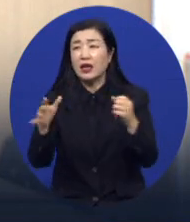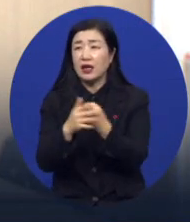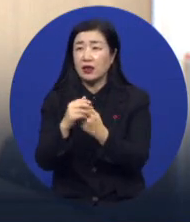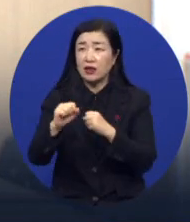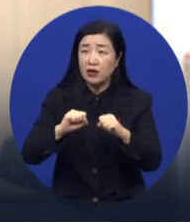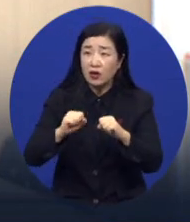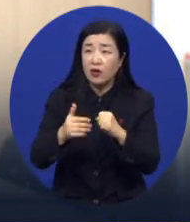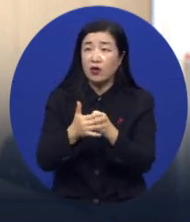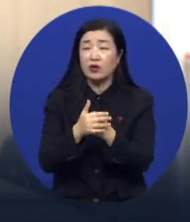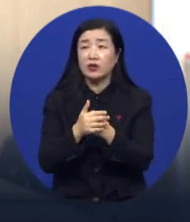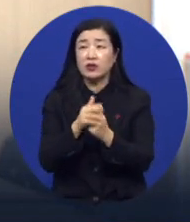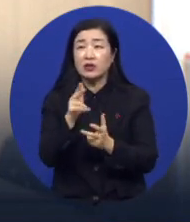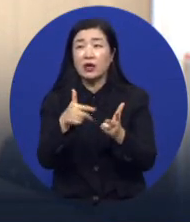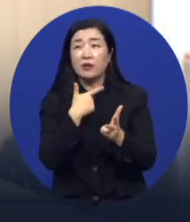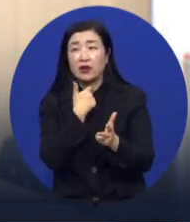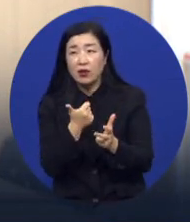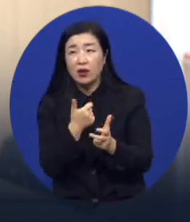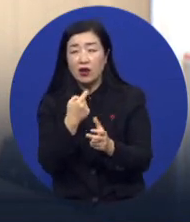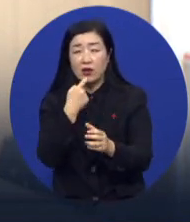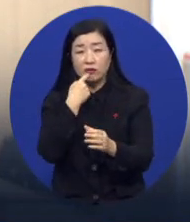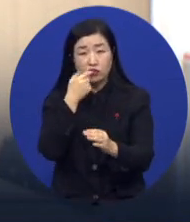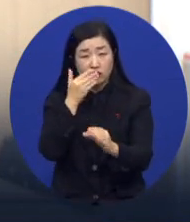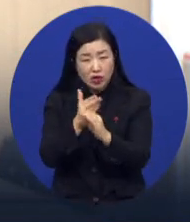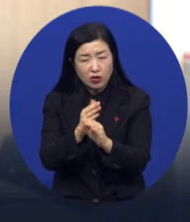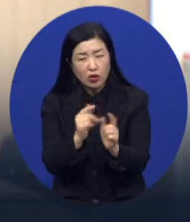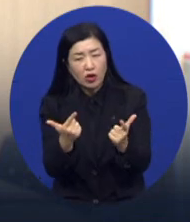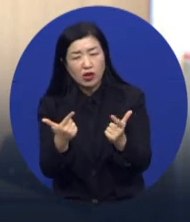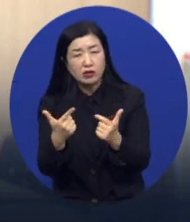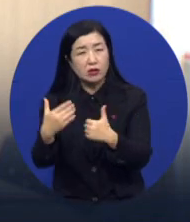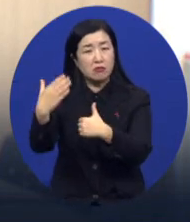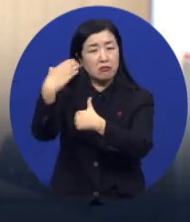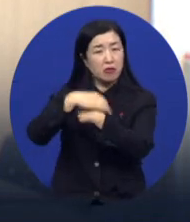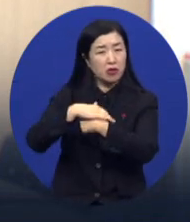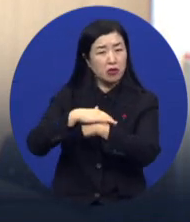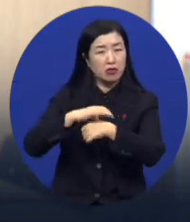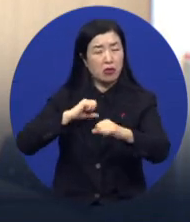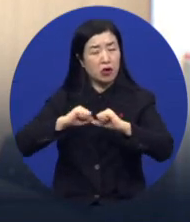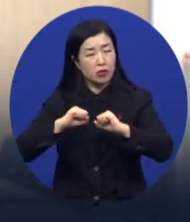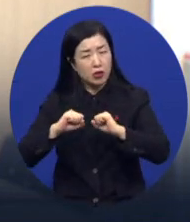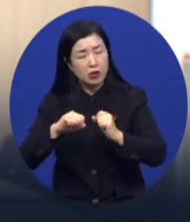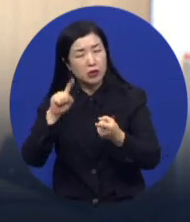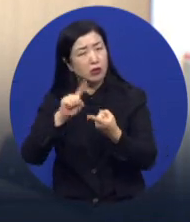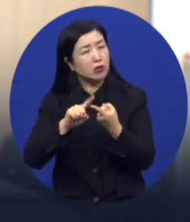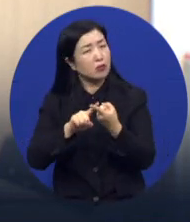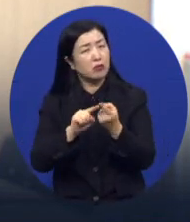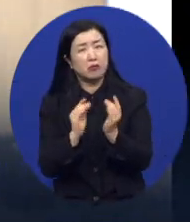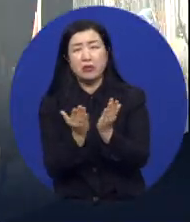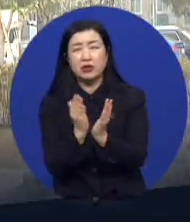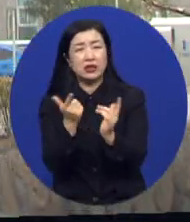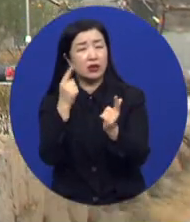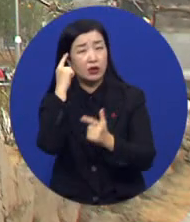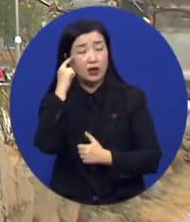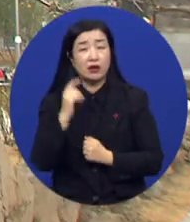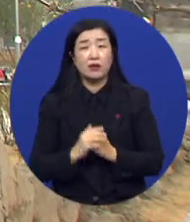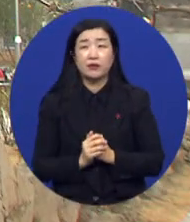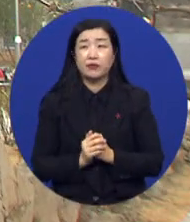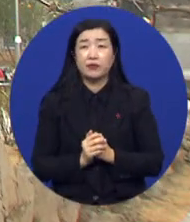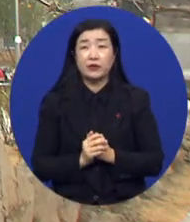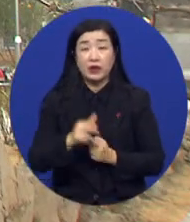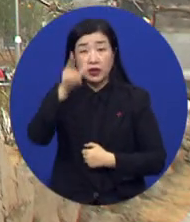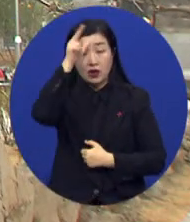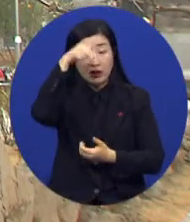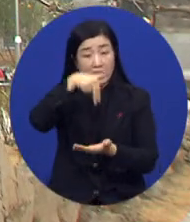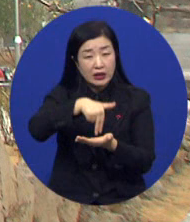무슨 뭐 북의 지령에 의해서 내지는 누구의 영향력에 의해서 이것이 가당치가 않은 상황입니다.